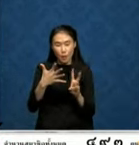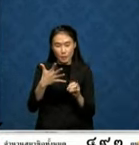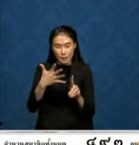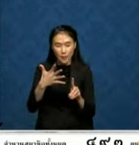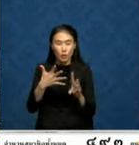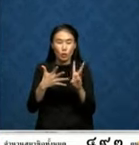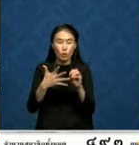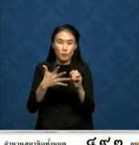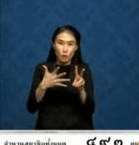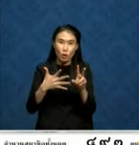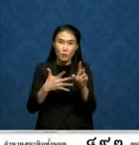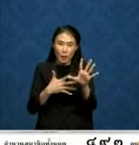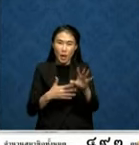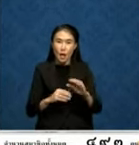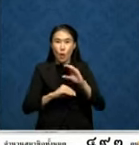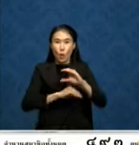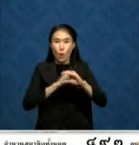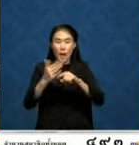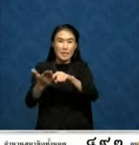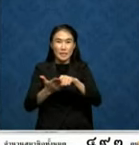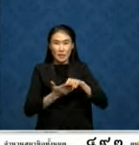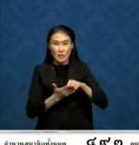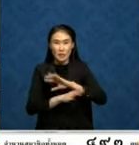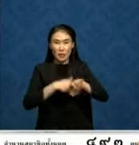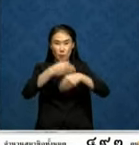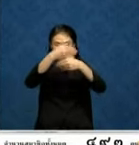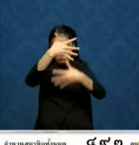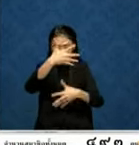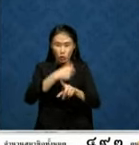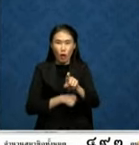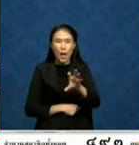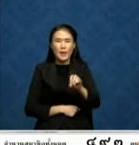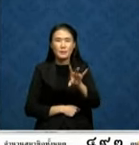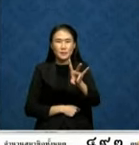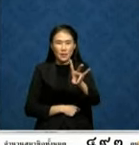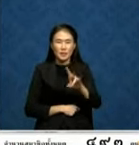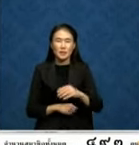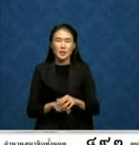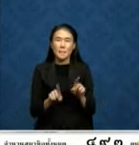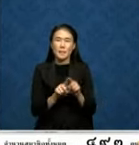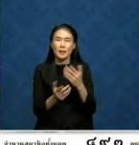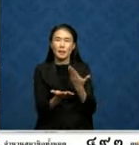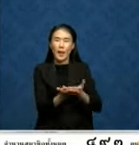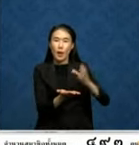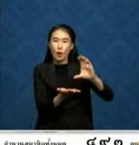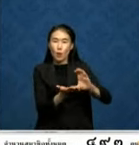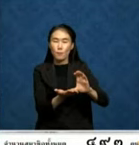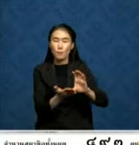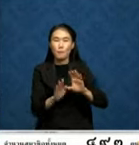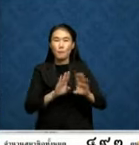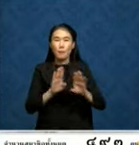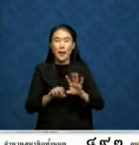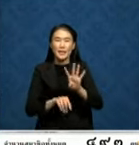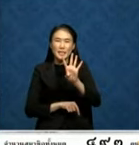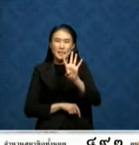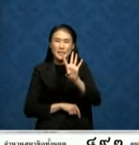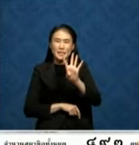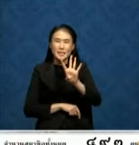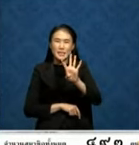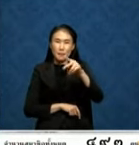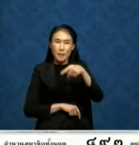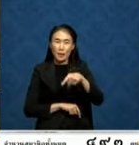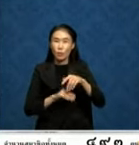อโครงการเนี่ย157โครงการนะครับประมาณงบประมาณ 4,000 กว่านะ